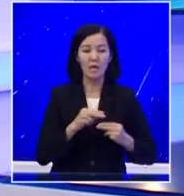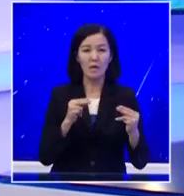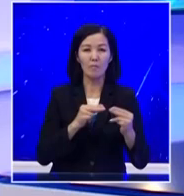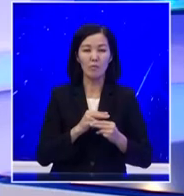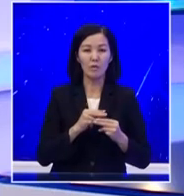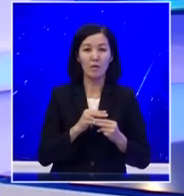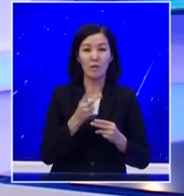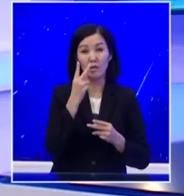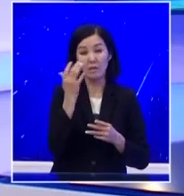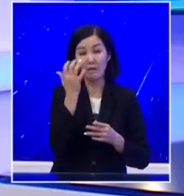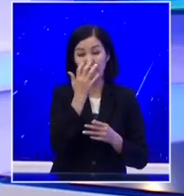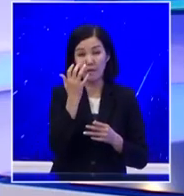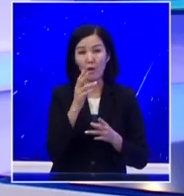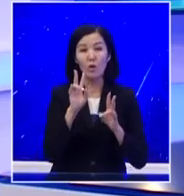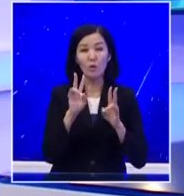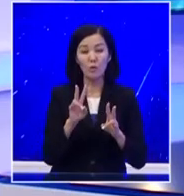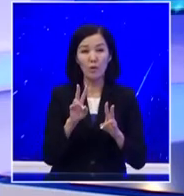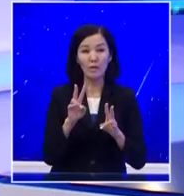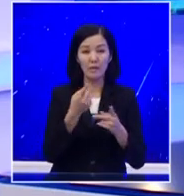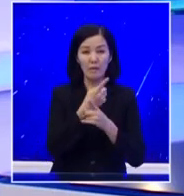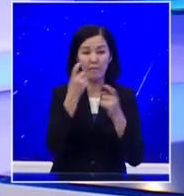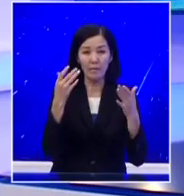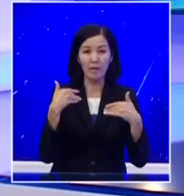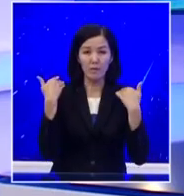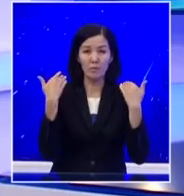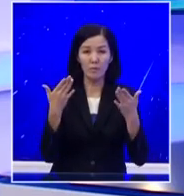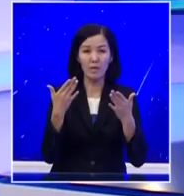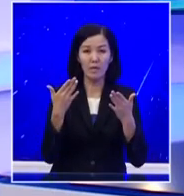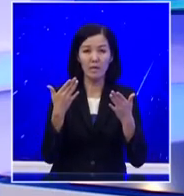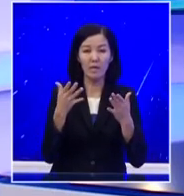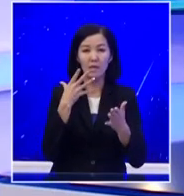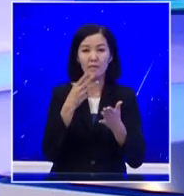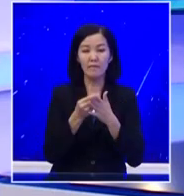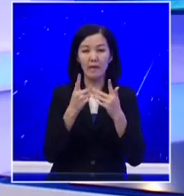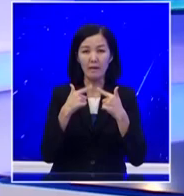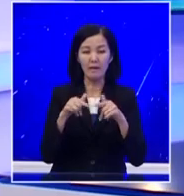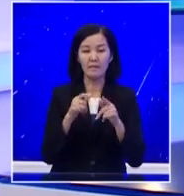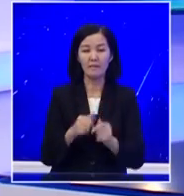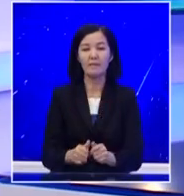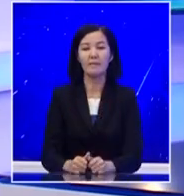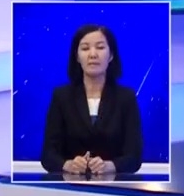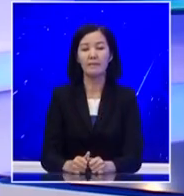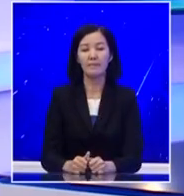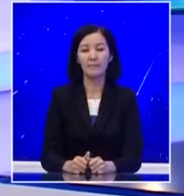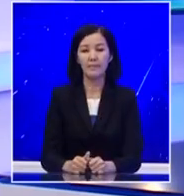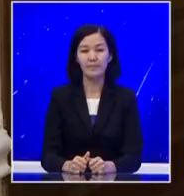не заметно но именно они несут информацию формируют идеологию и имидж своей организации